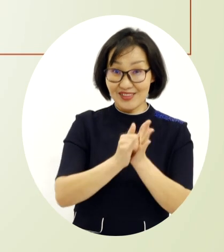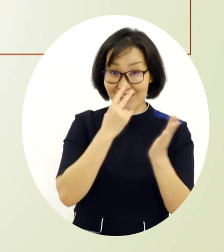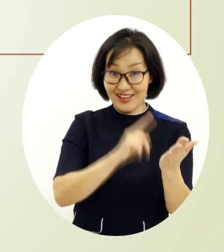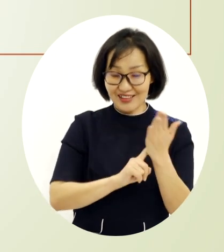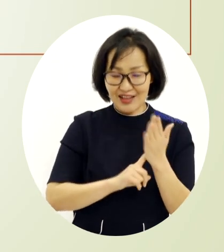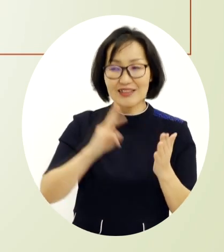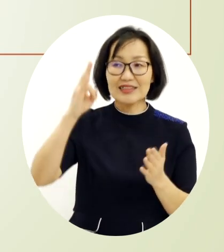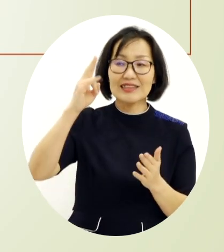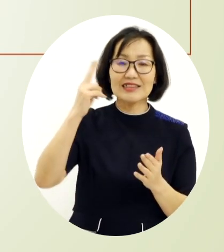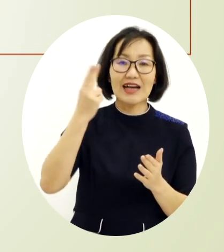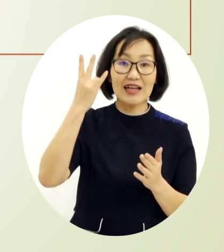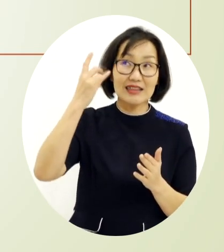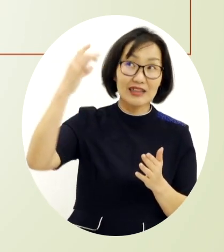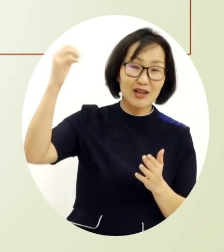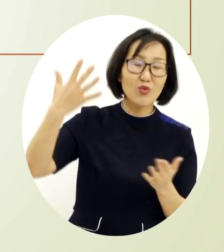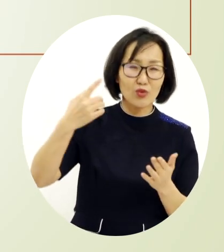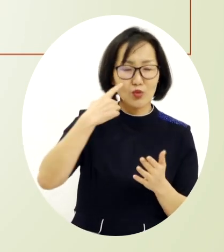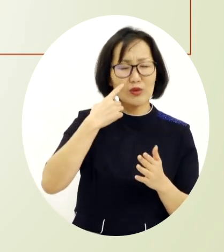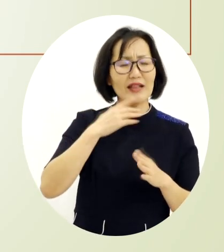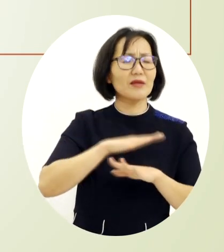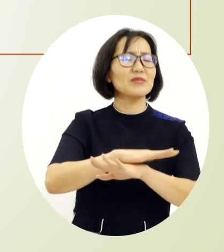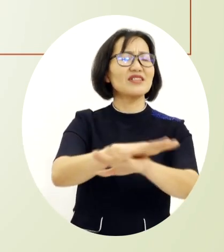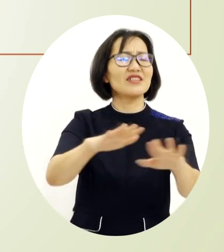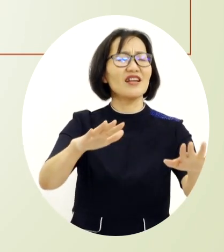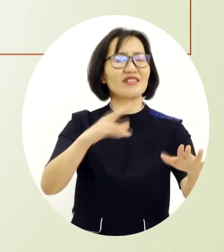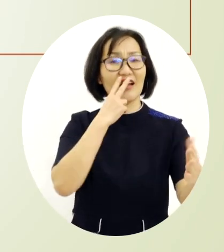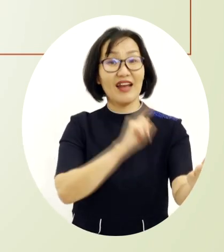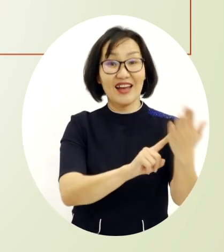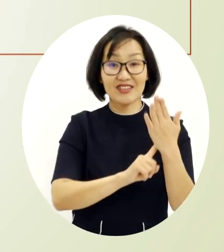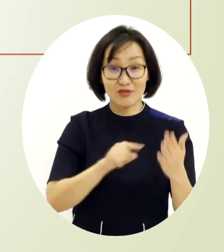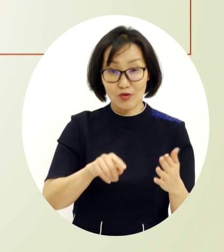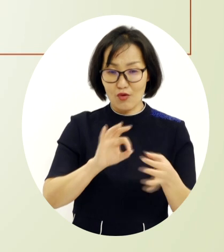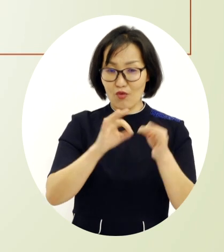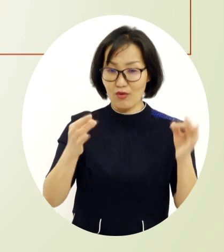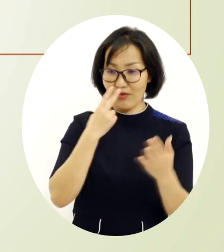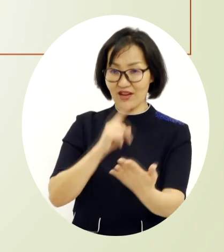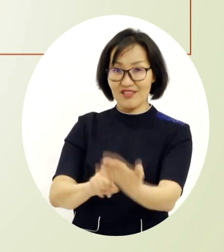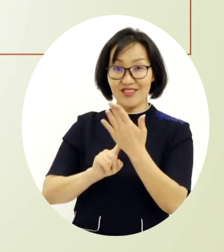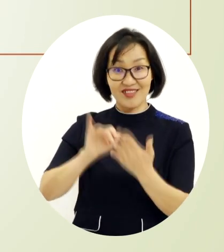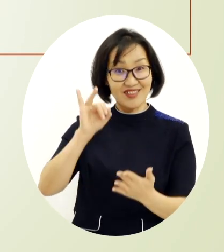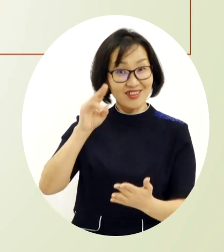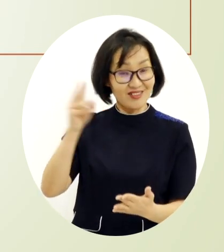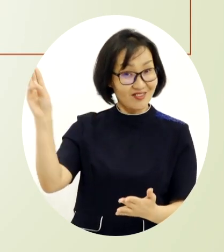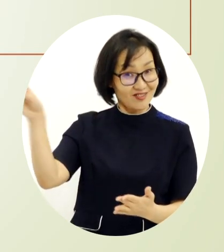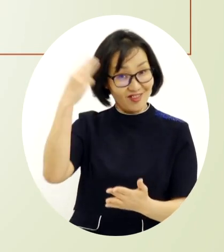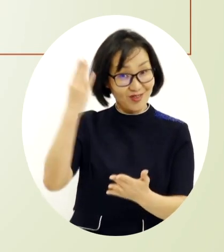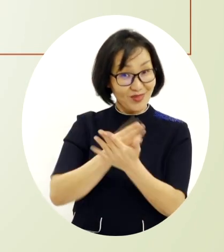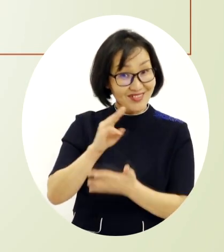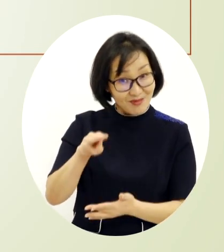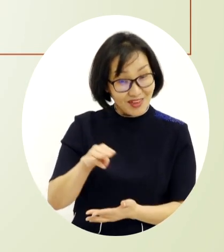нүд алдам цийлэлцэн гэдэг энэ өгүүлбэрээр мэдэж байна. За,